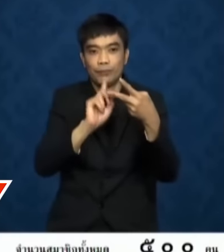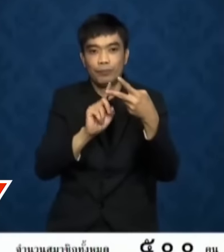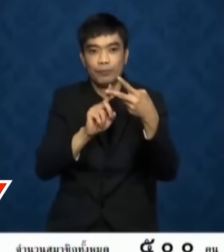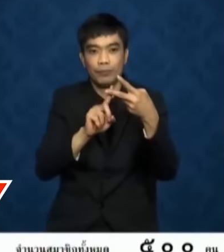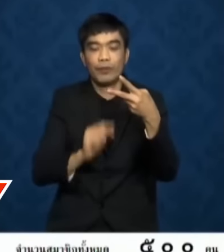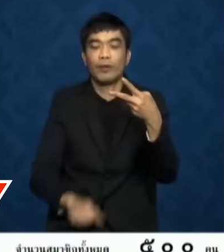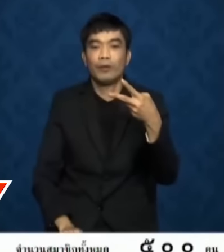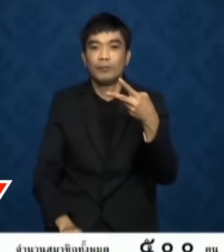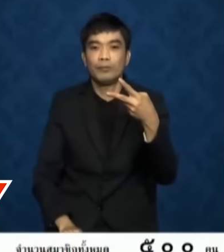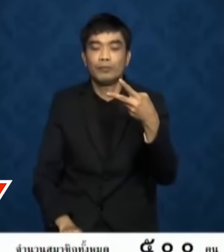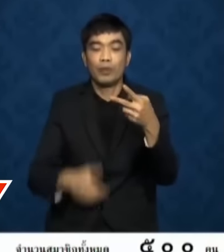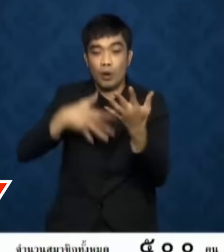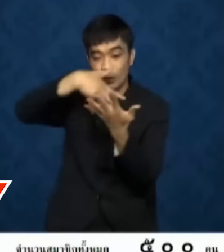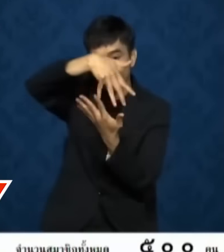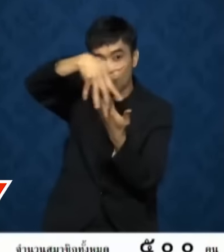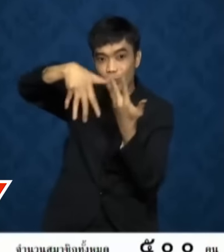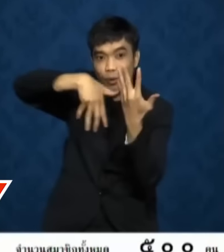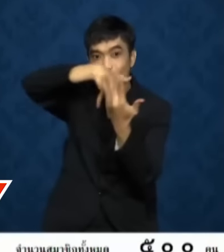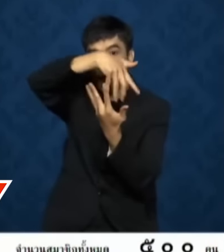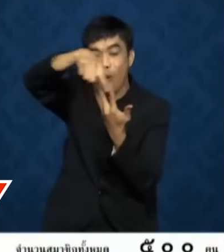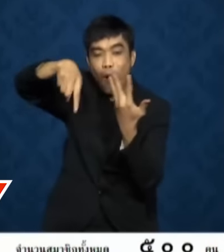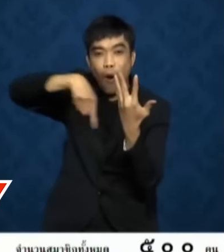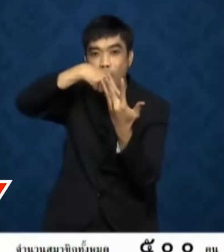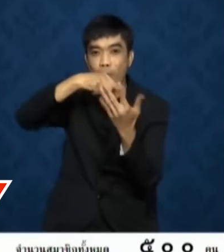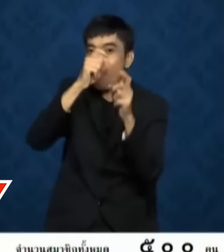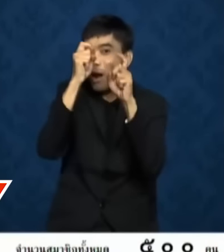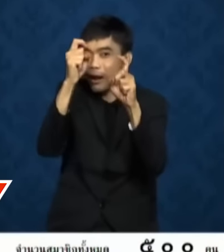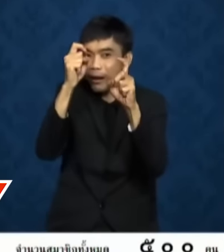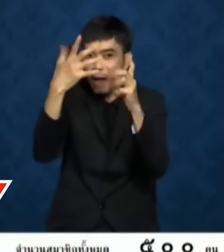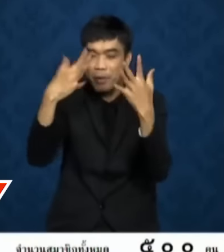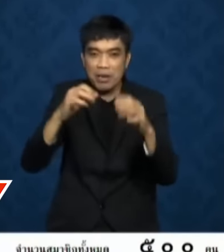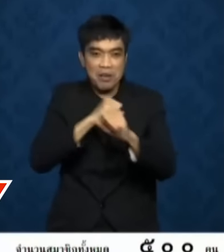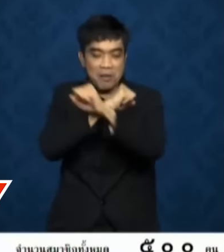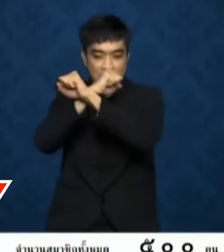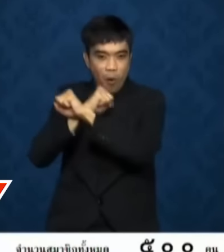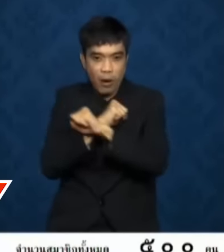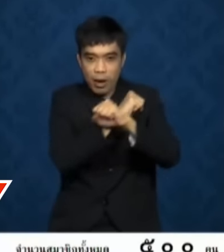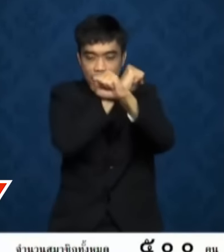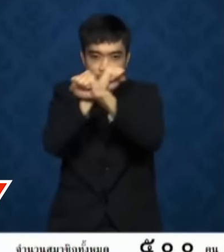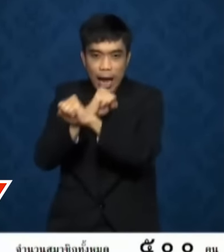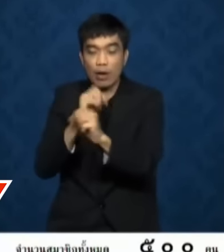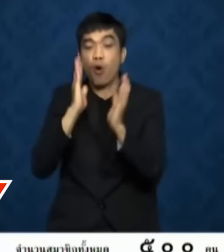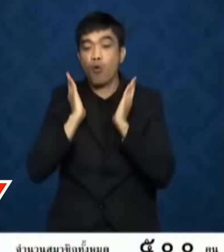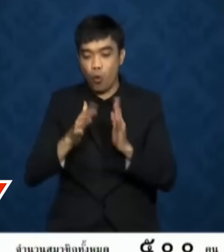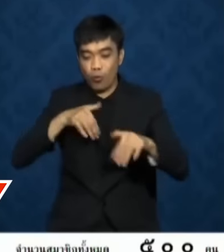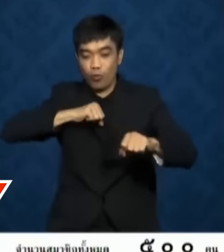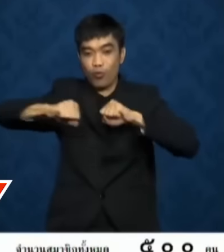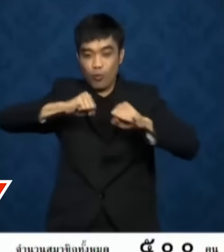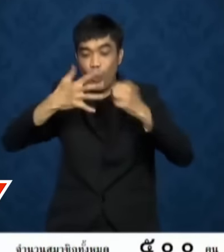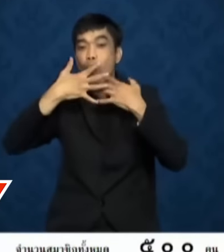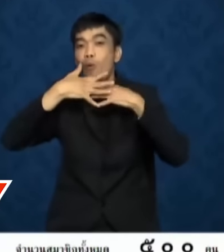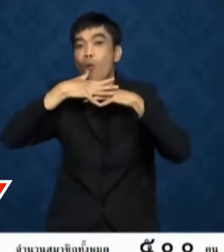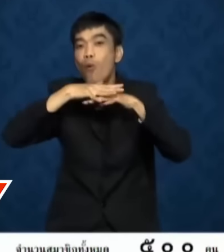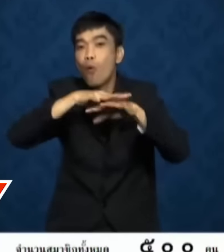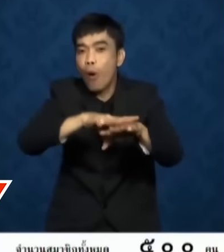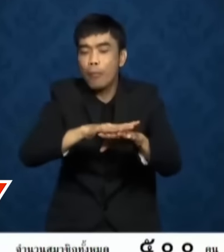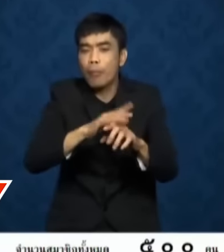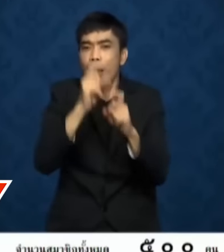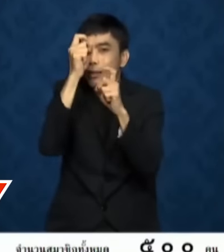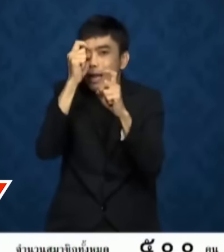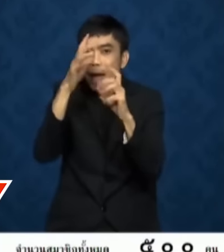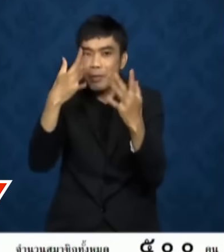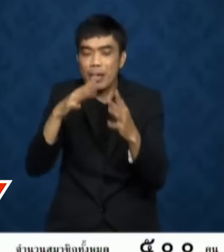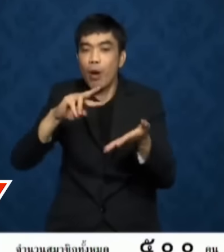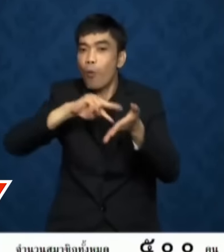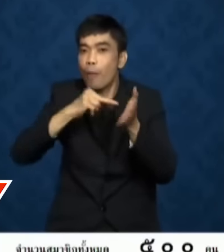ปรับปรุงสภาพแวดล้อมเพื่อสร้างสภาพแวดล้อมที่ปลอดภัยสำหรับเยาวชนในการมีส่วนร่วมความปลอดภัยนี้ก็ครอบคลุมทั้งความปลอดภัยในมิติของก